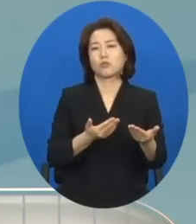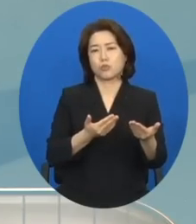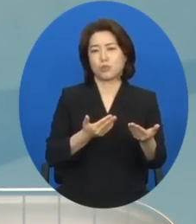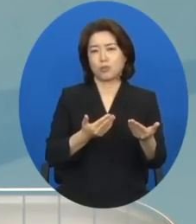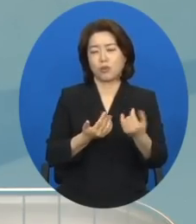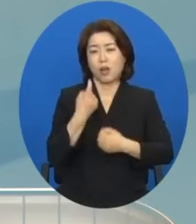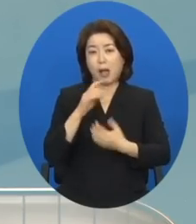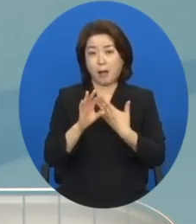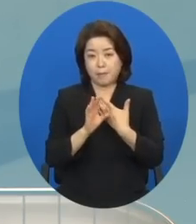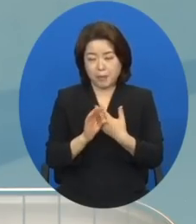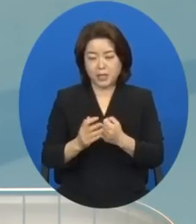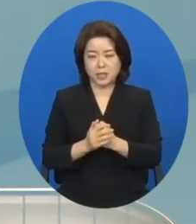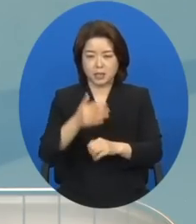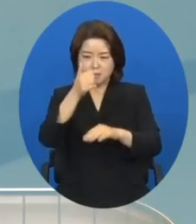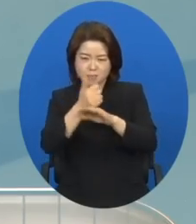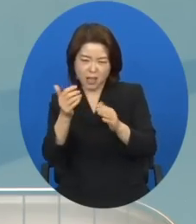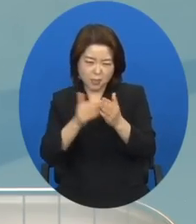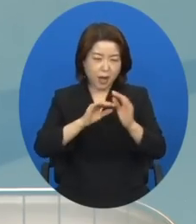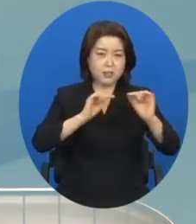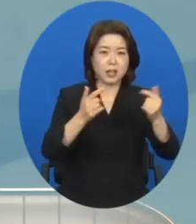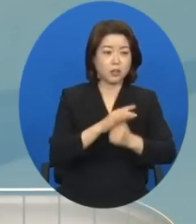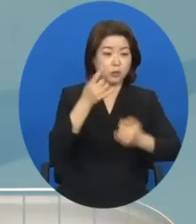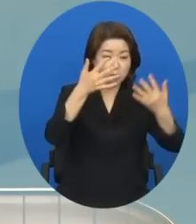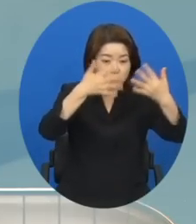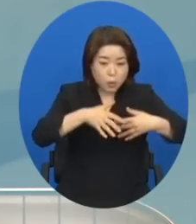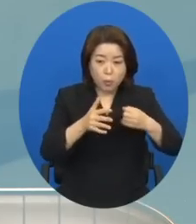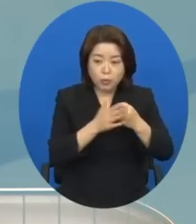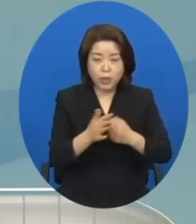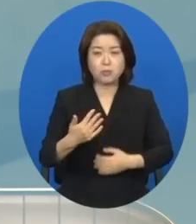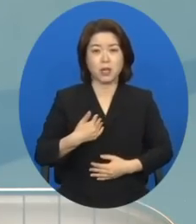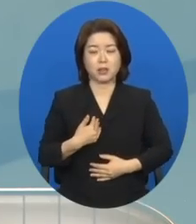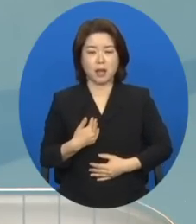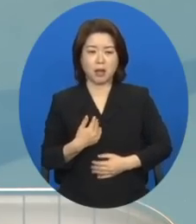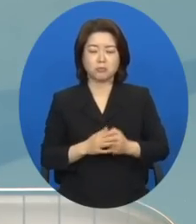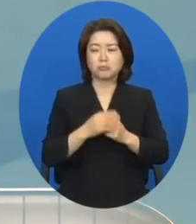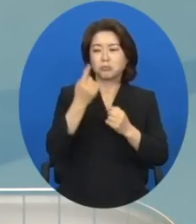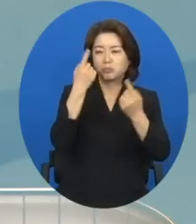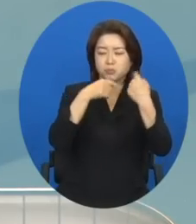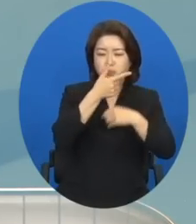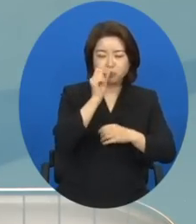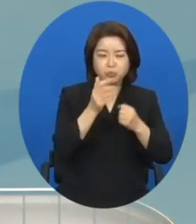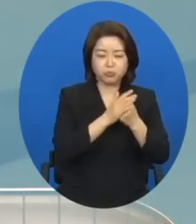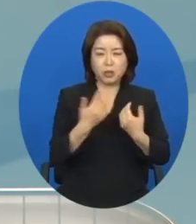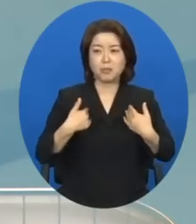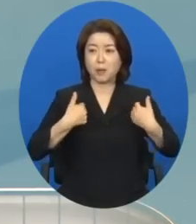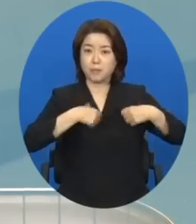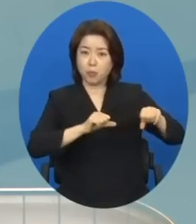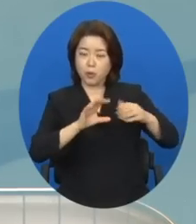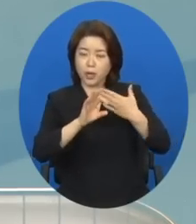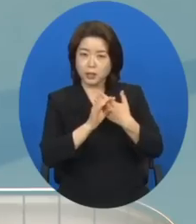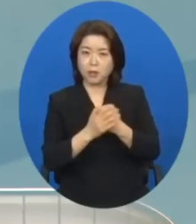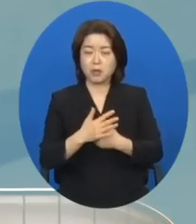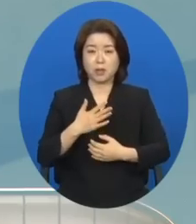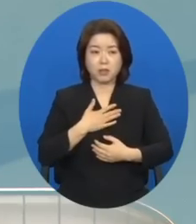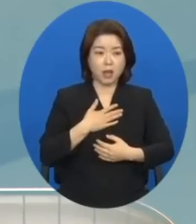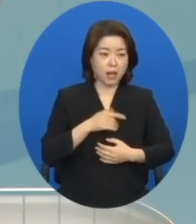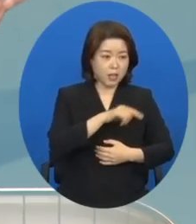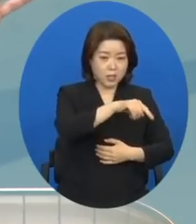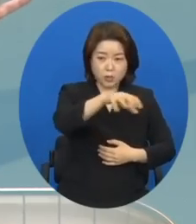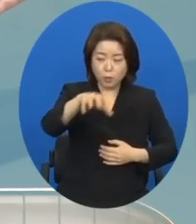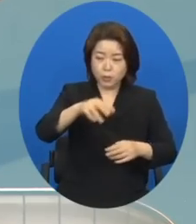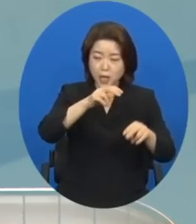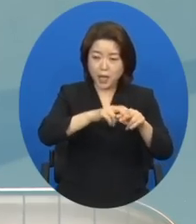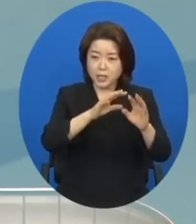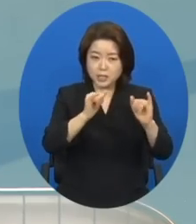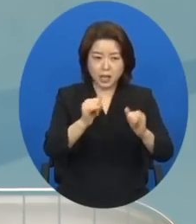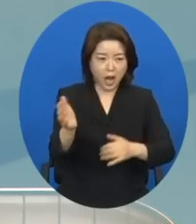주님께서 끝까지가 아니라 우리의 어떤 조건 때문에, 어떤 흠 있는 모습 때문에 포기했다면요, 아마 저를 포함해서 이 자리에